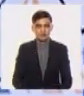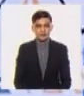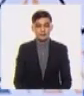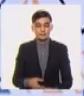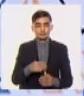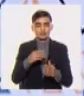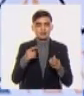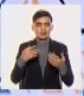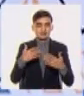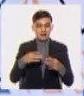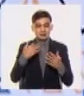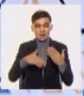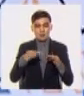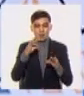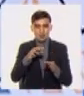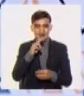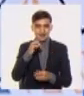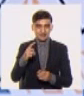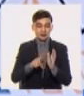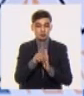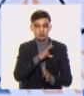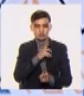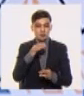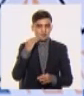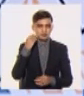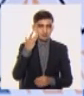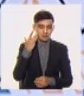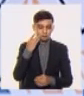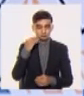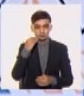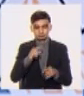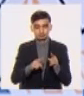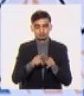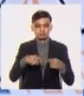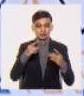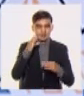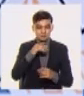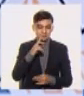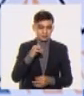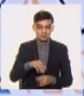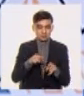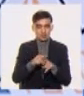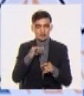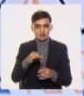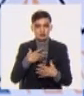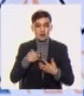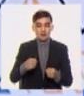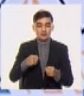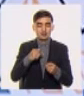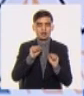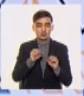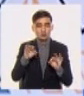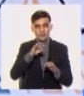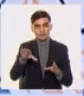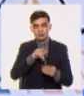Так что ослабление карантина не всегда имеет хэппи-энд. Жители всех стран. Всемирная организация здравоохранения по-прежнему